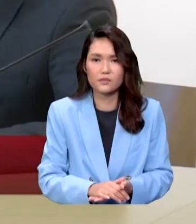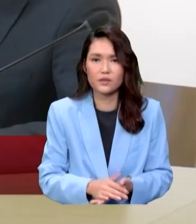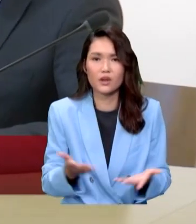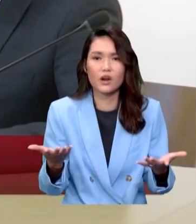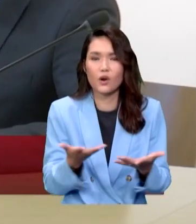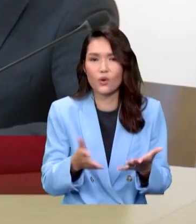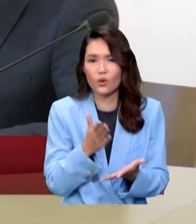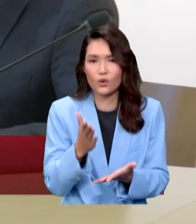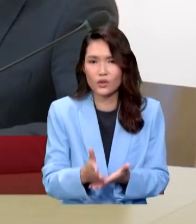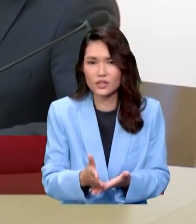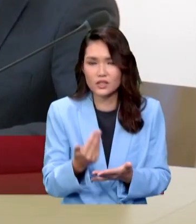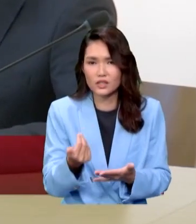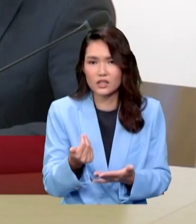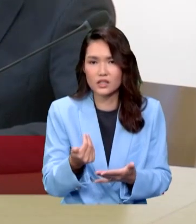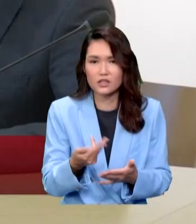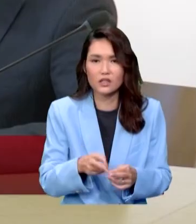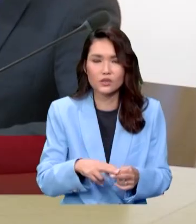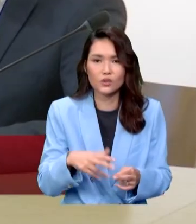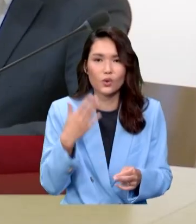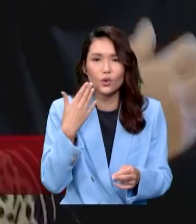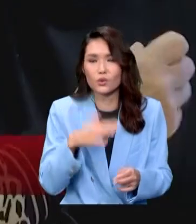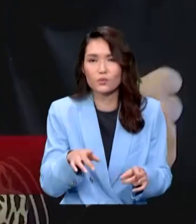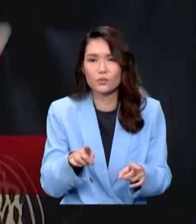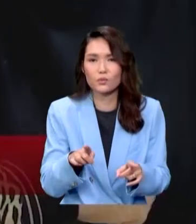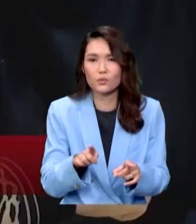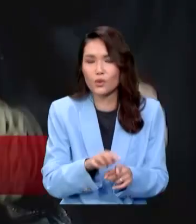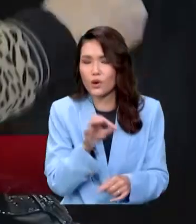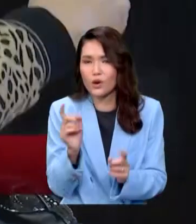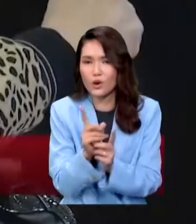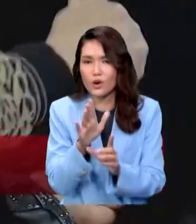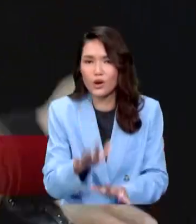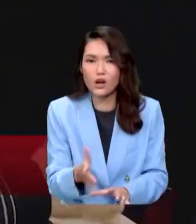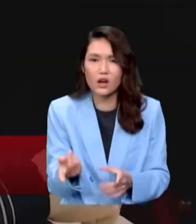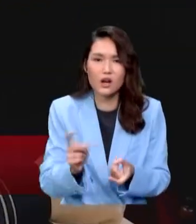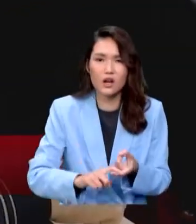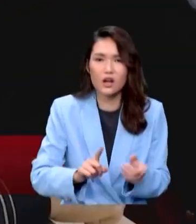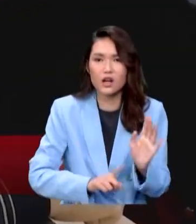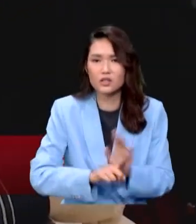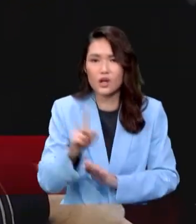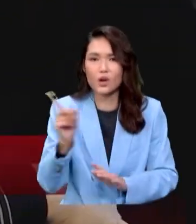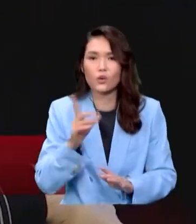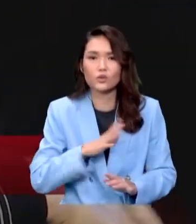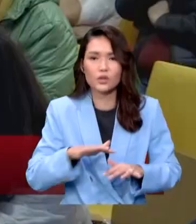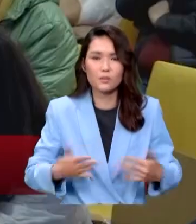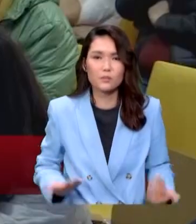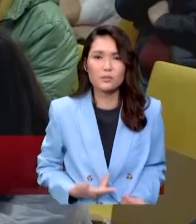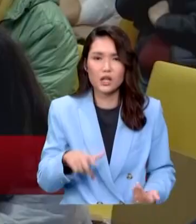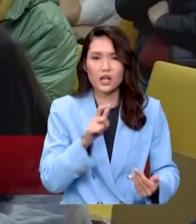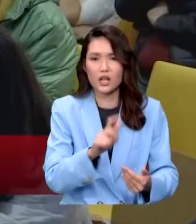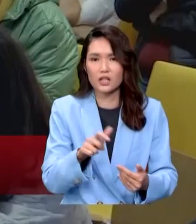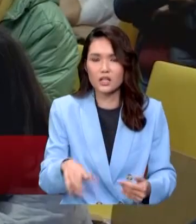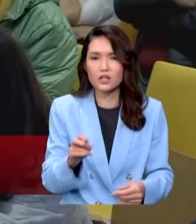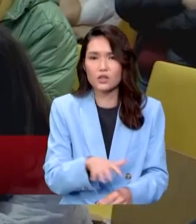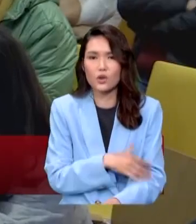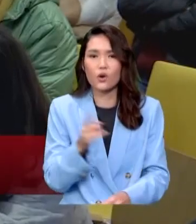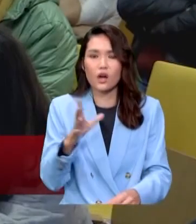Какое? Мы против, это не основание. Строительство станции началось летом, однако местные жители обращались в Акимат задолго до